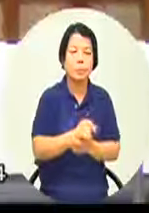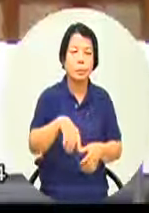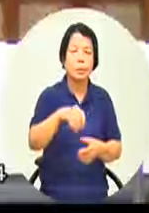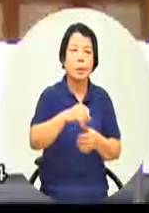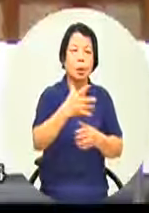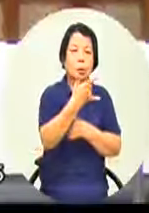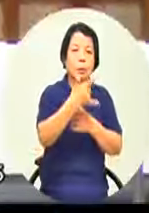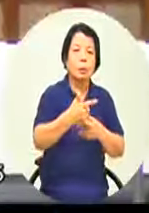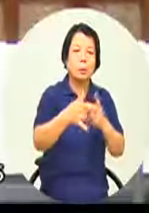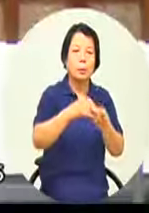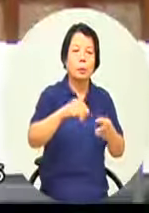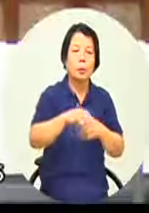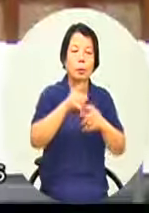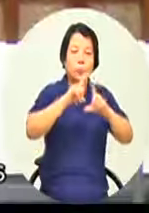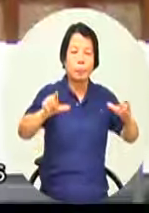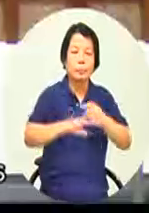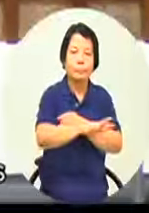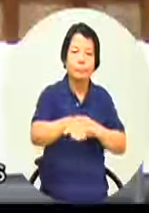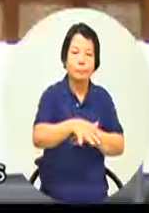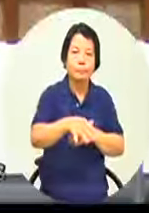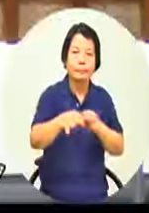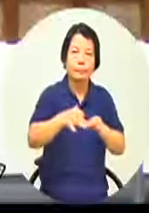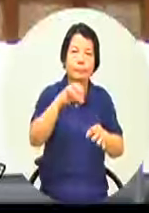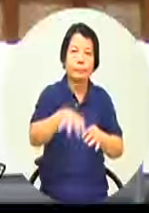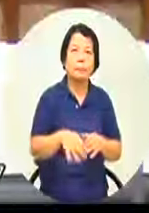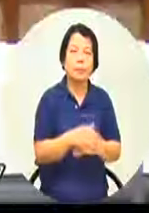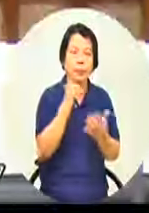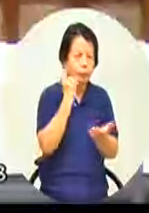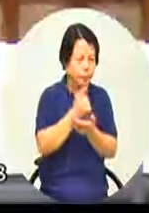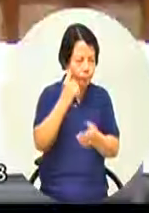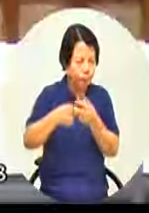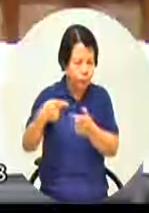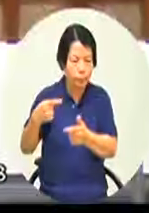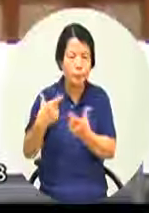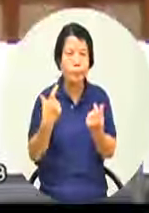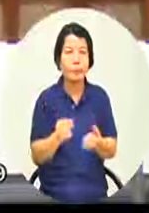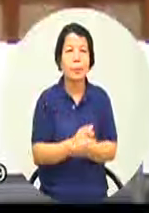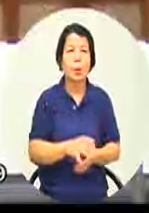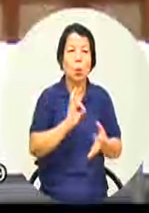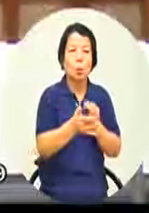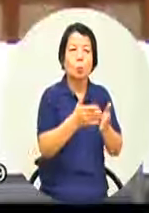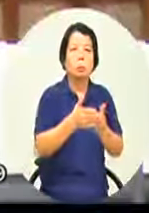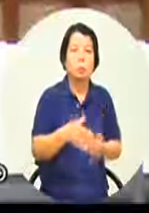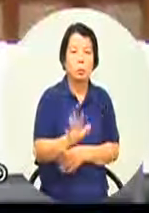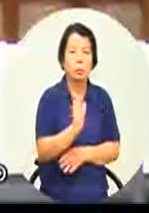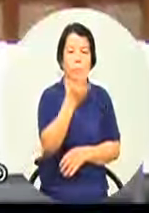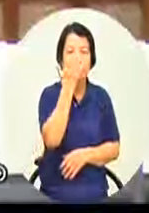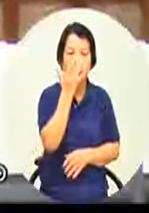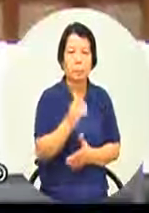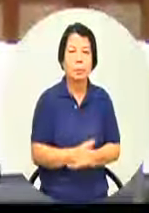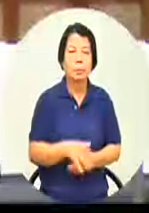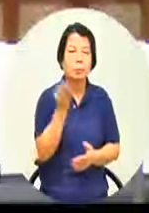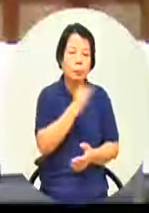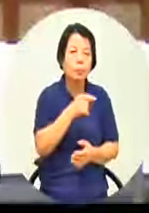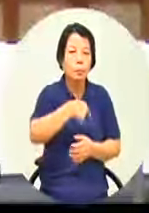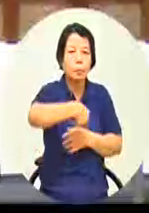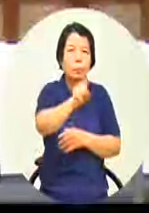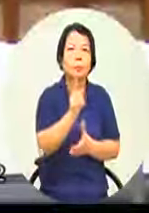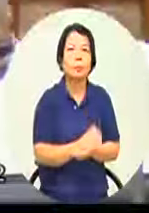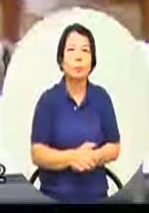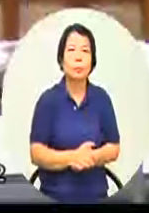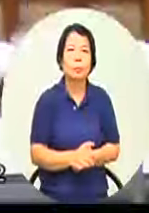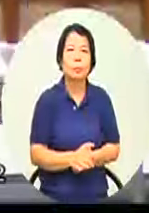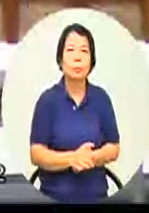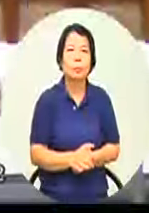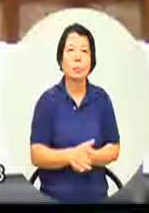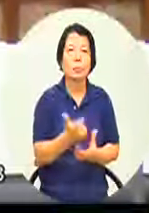往任何大卖场去，对不对？但永远每一年都是这样，为什么我们不敢，也不愿意再去糟